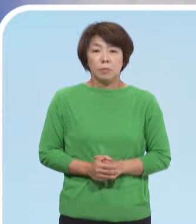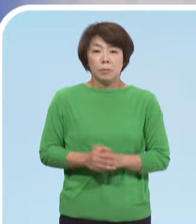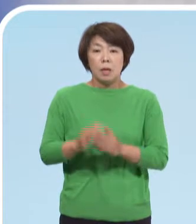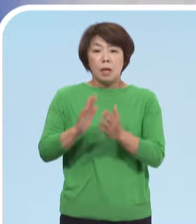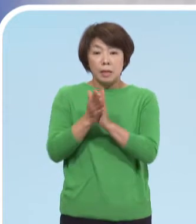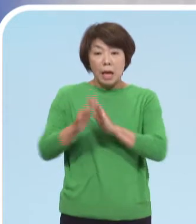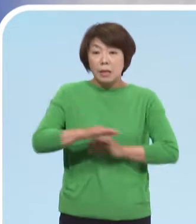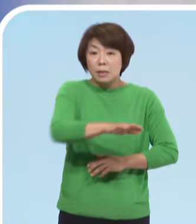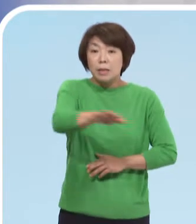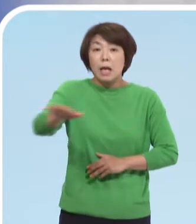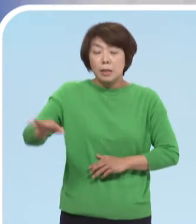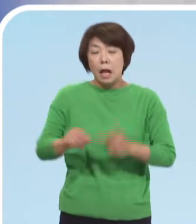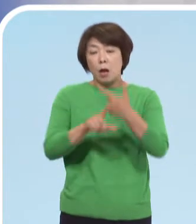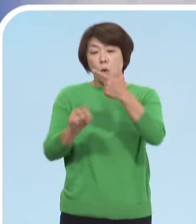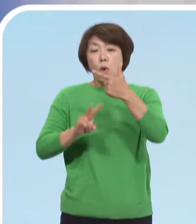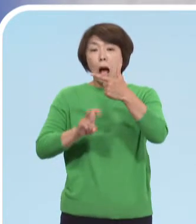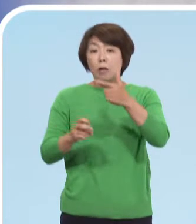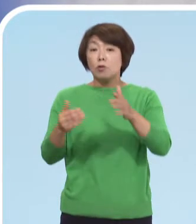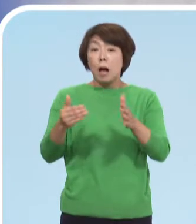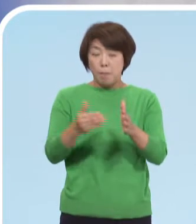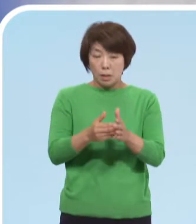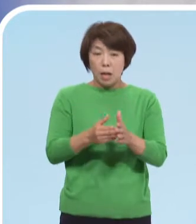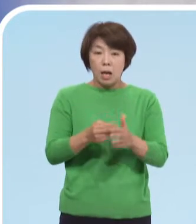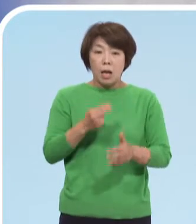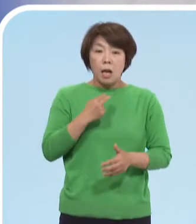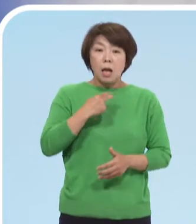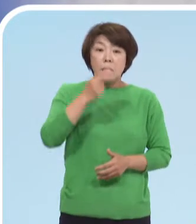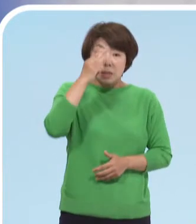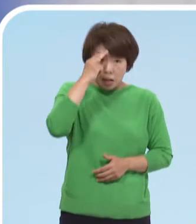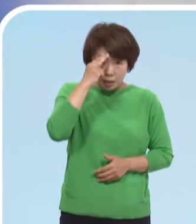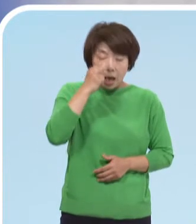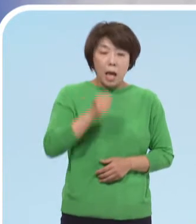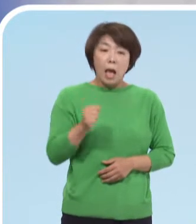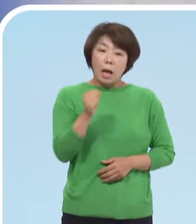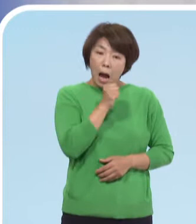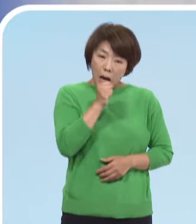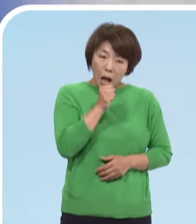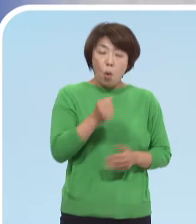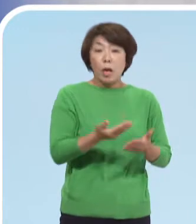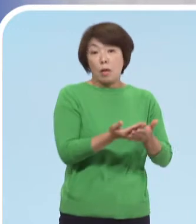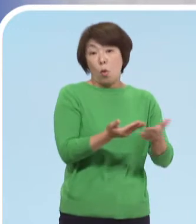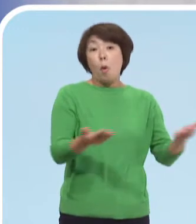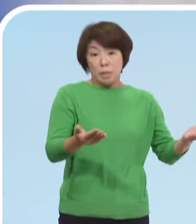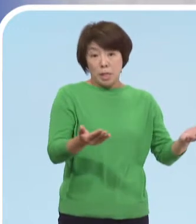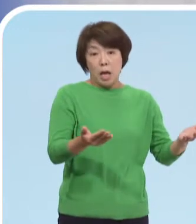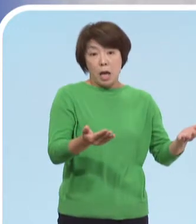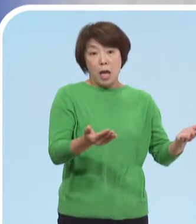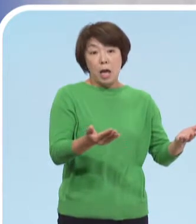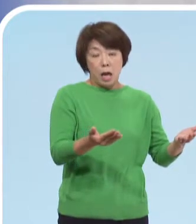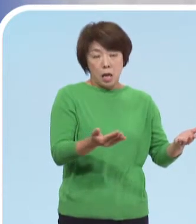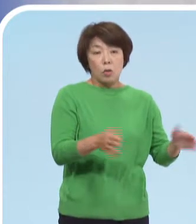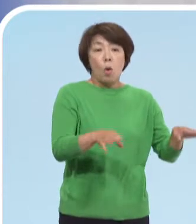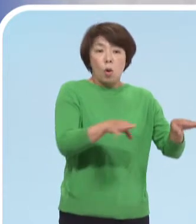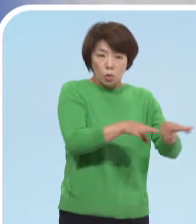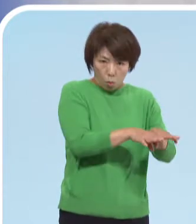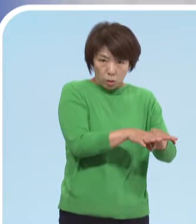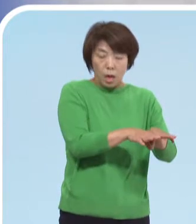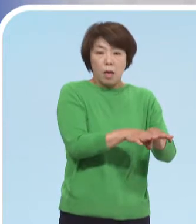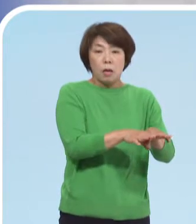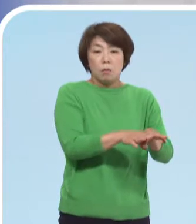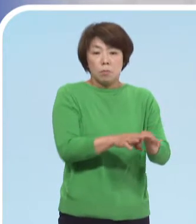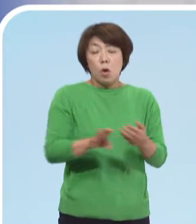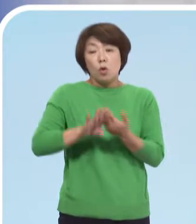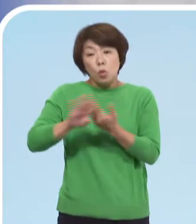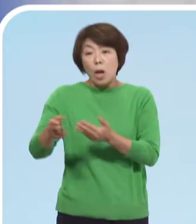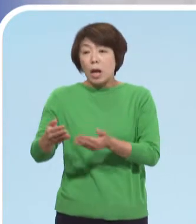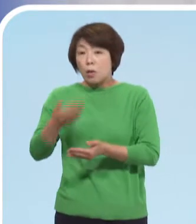県全域で6月20日まで酒類またはカラオケ設備を提供する飲食店などへ休業を、